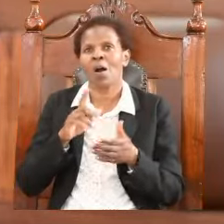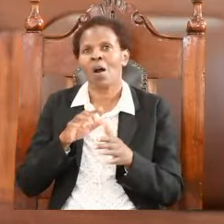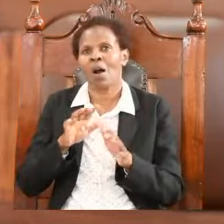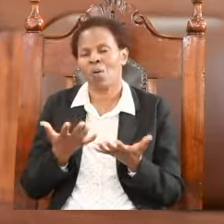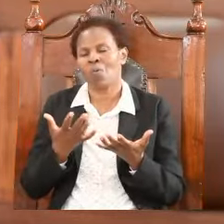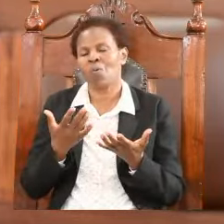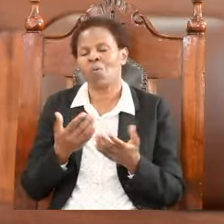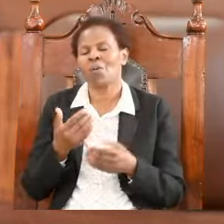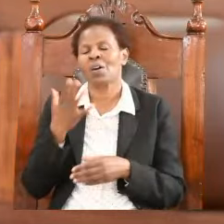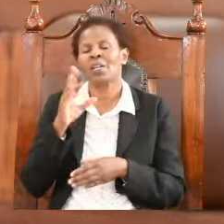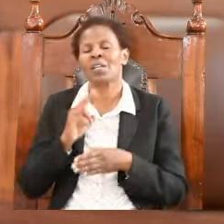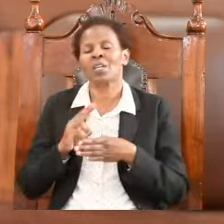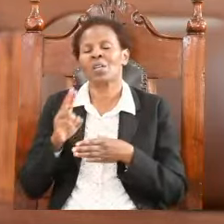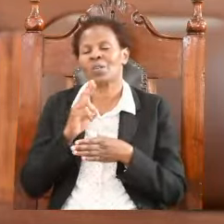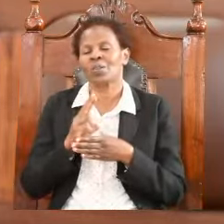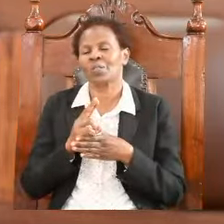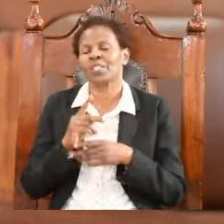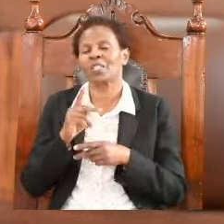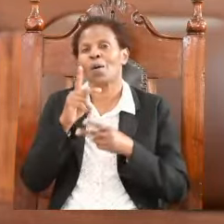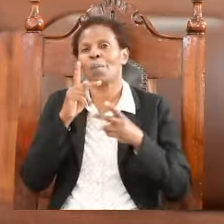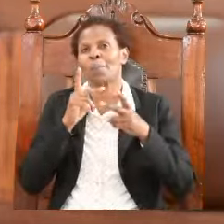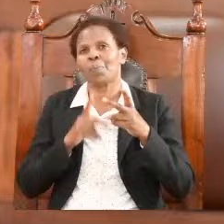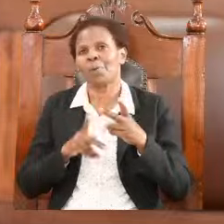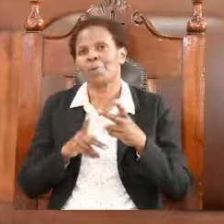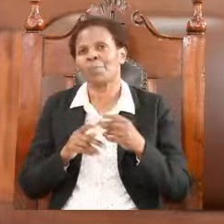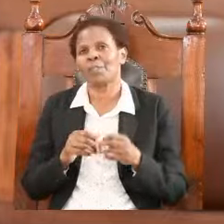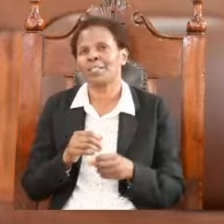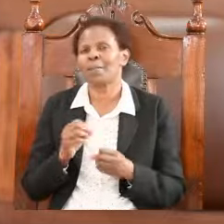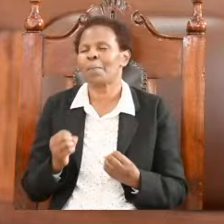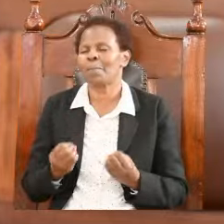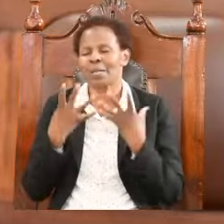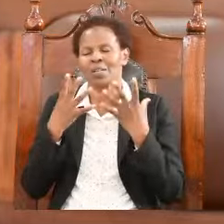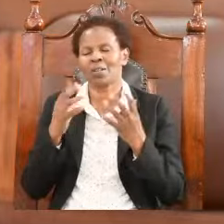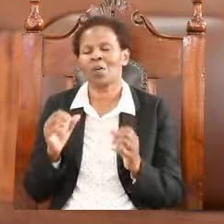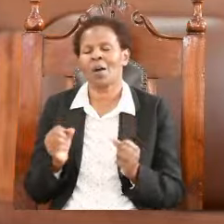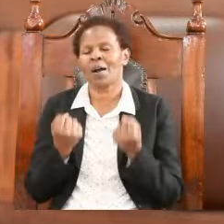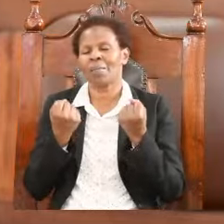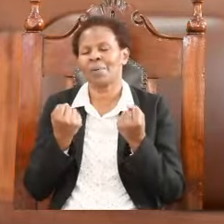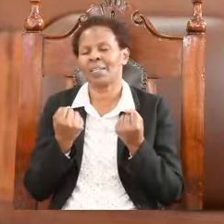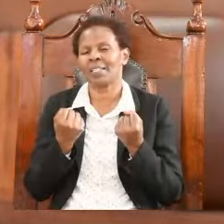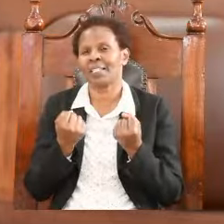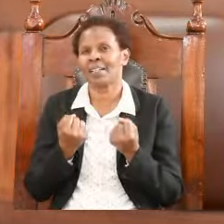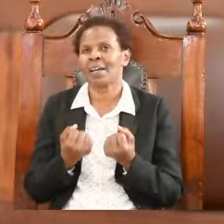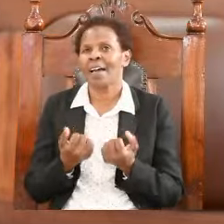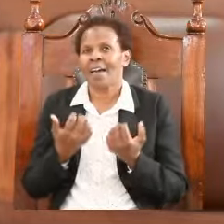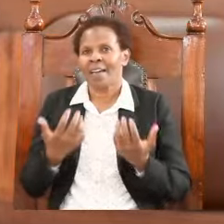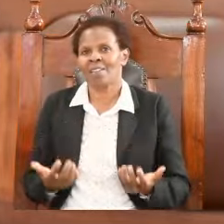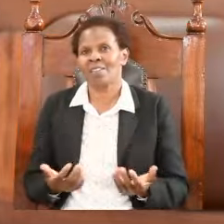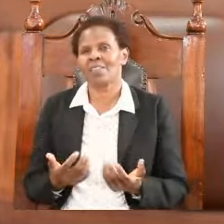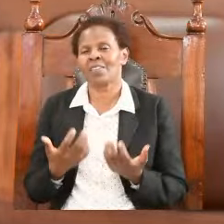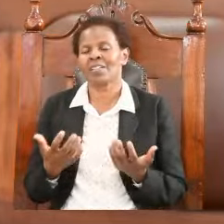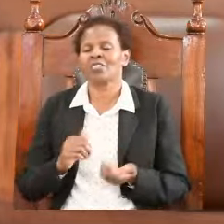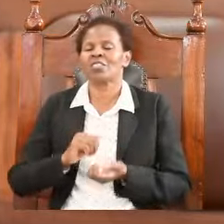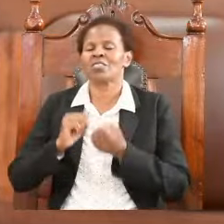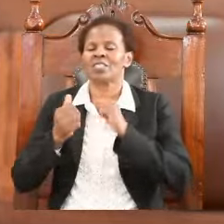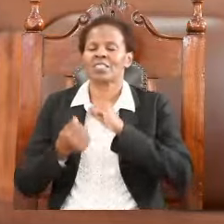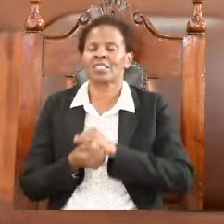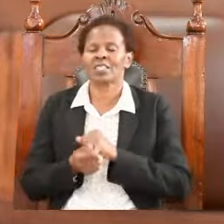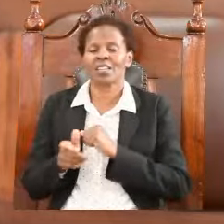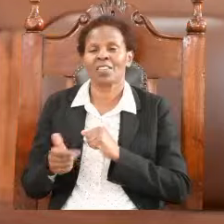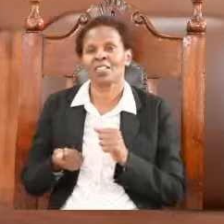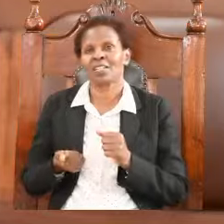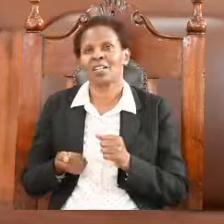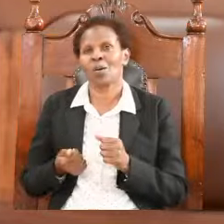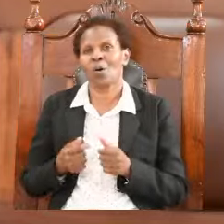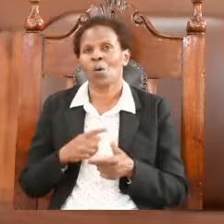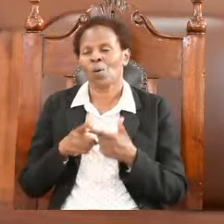ahuthagira ndungata ciake anabii gukaringwo ciama nene maundu mau maritu makagaruruka. Uguo mwiritu uyu